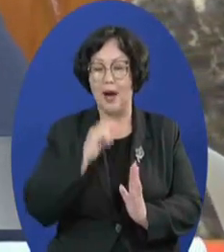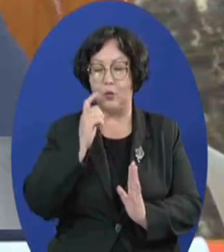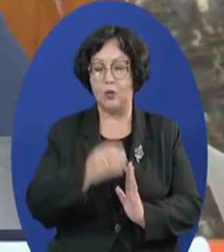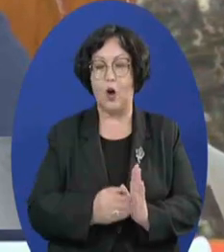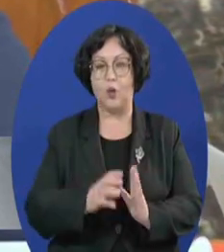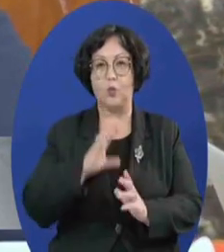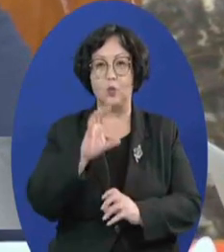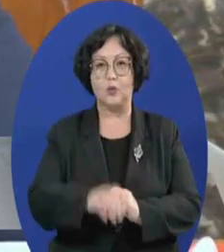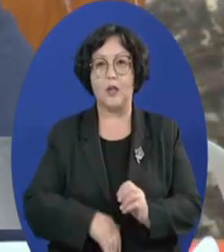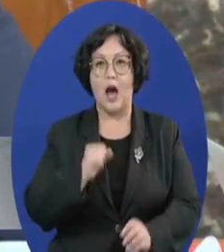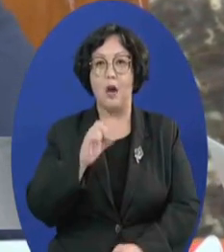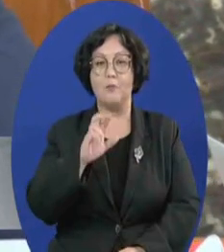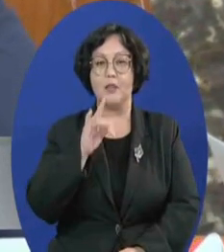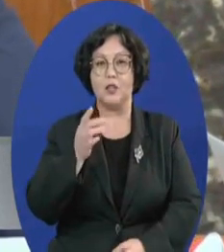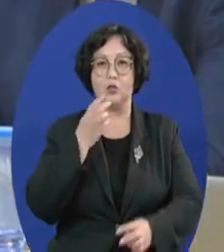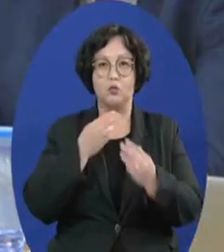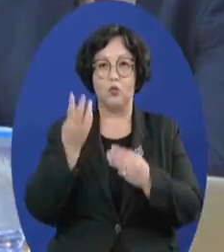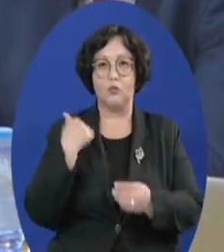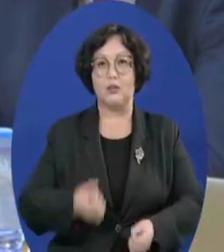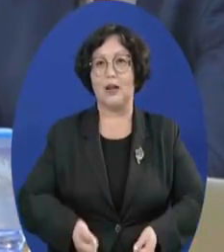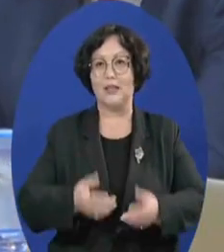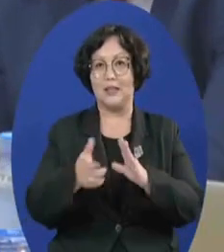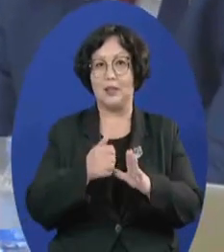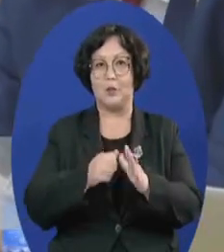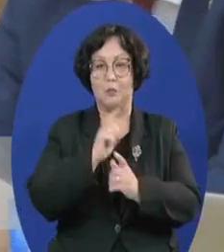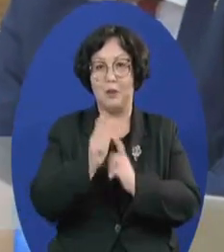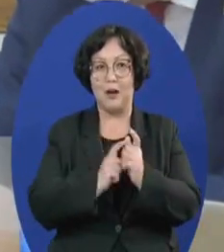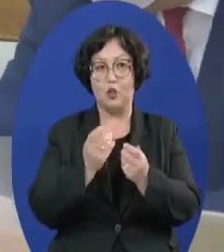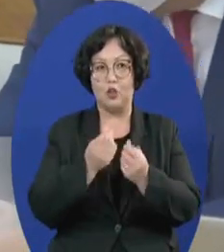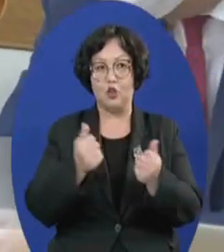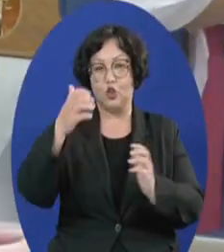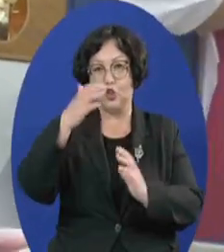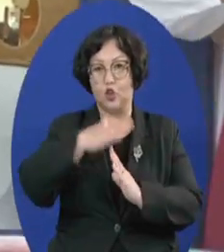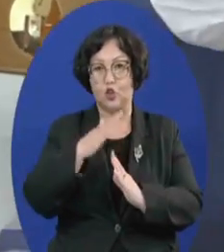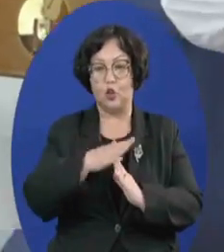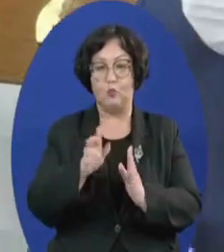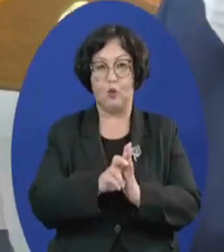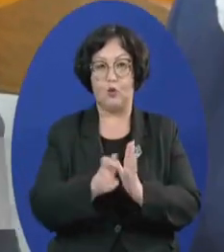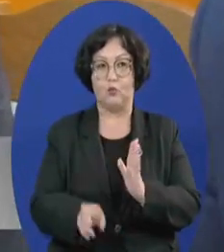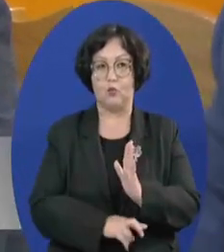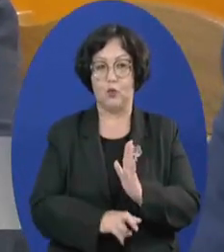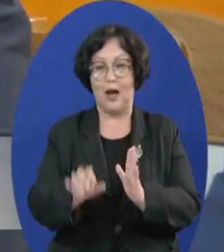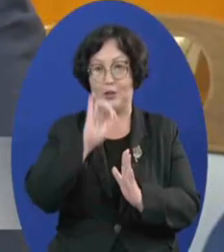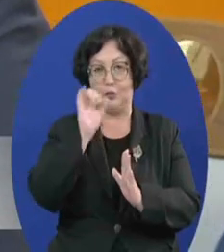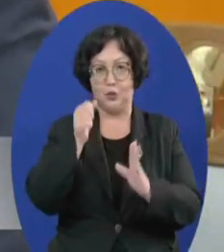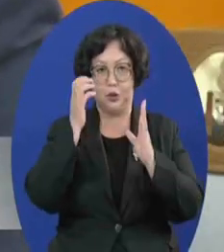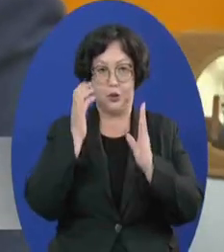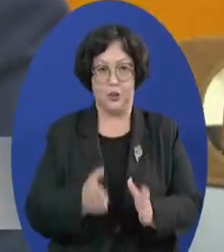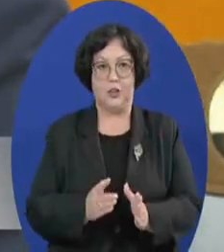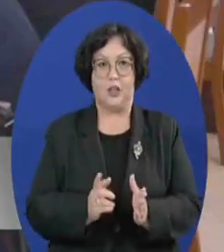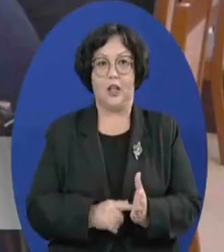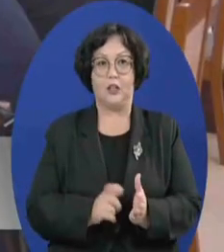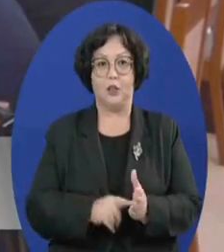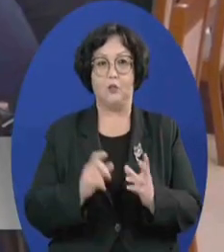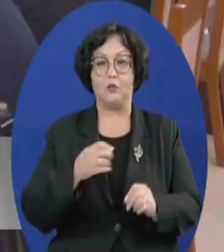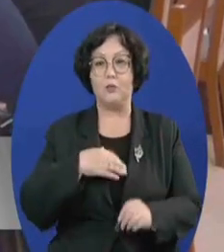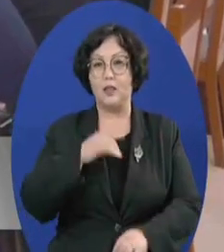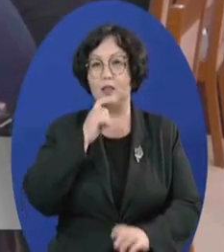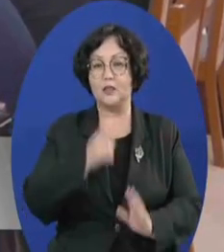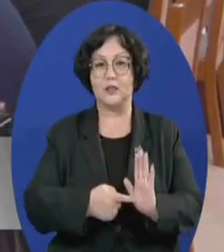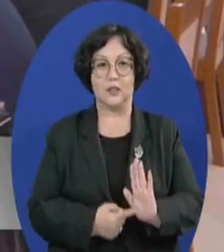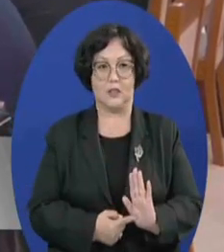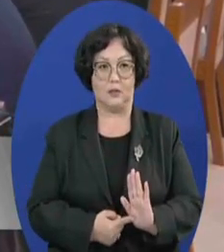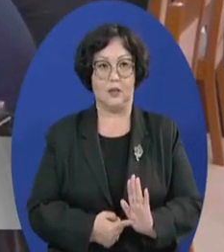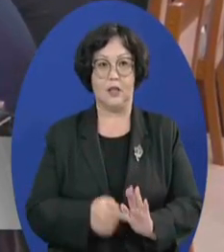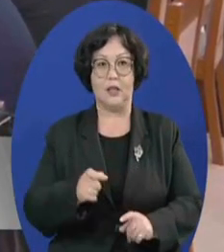улсын арбитрийн шүүхэд өмнө гаргасан татварын маргааныг зогсоох боломжгүй. За асуудлыг шийдвэрлэх шаардлагатай гэсэн байр